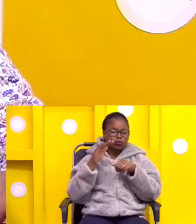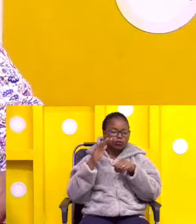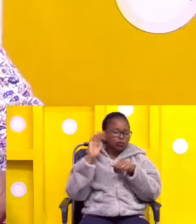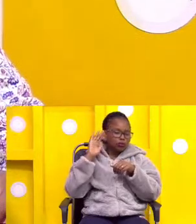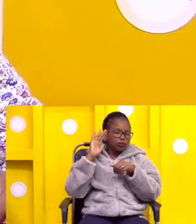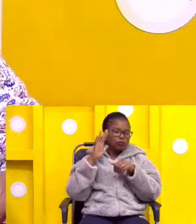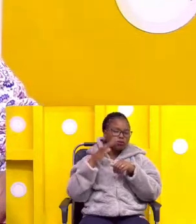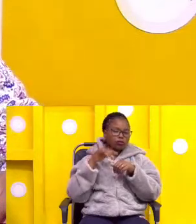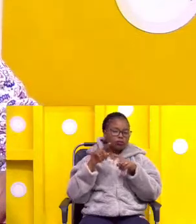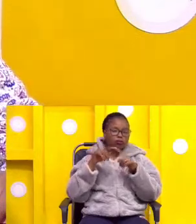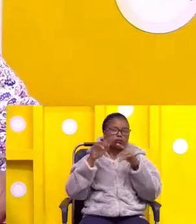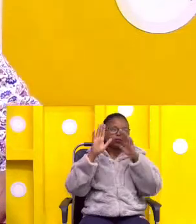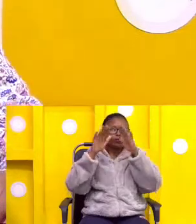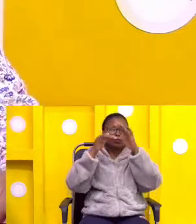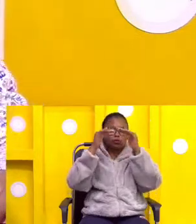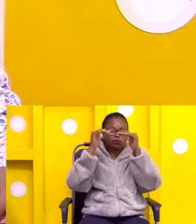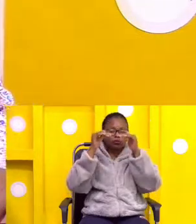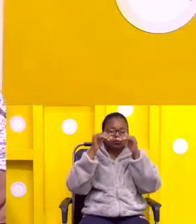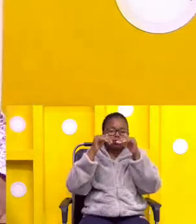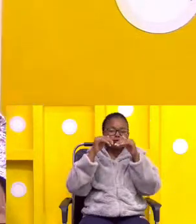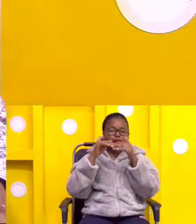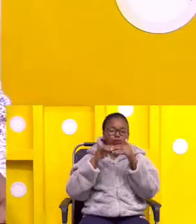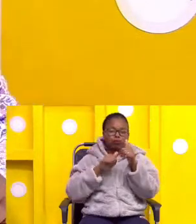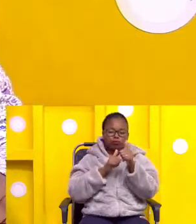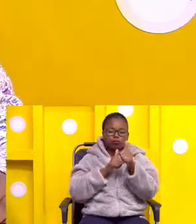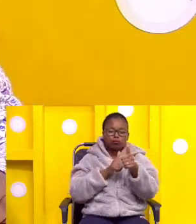yadheke. Na igoro liumesi yoishi yodhuda.